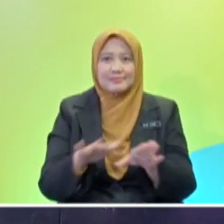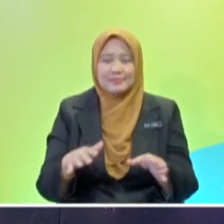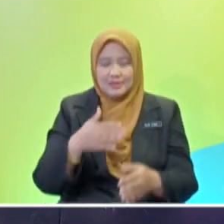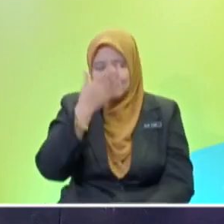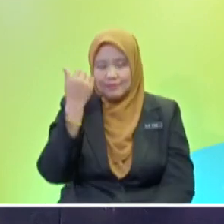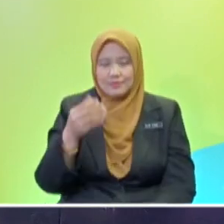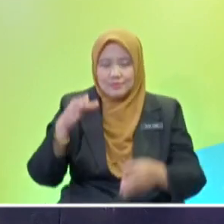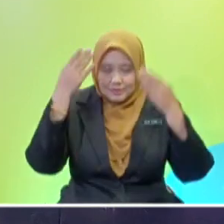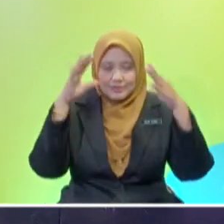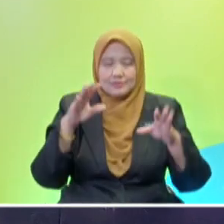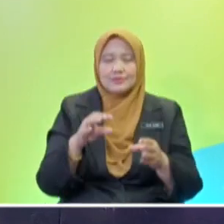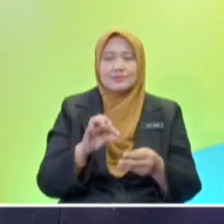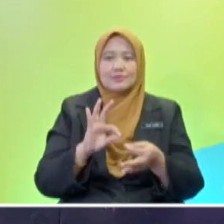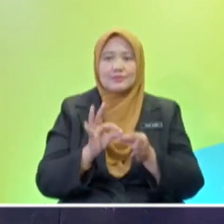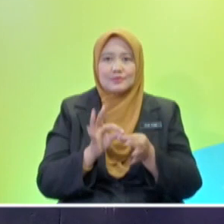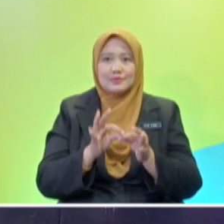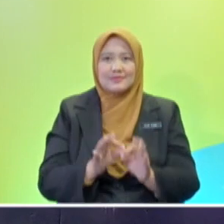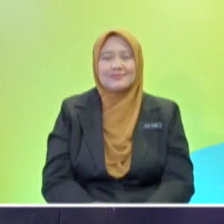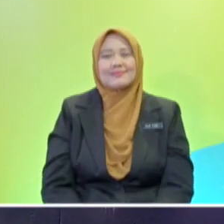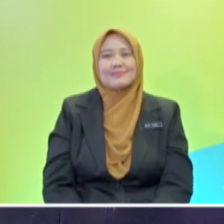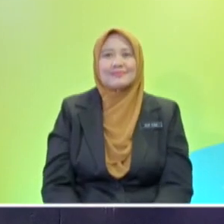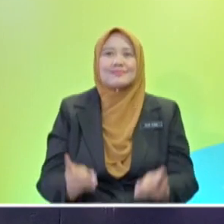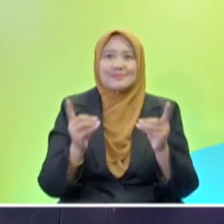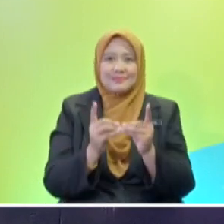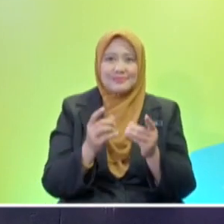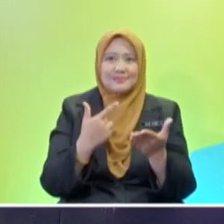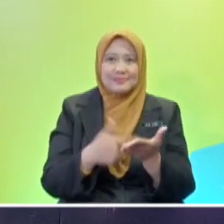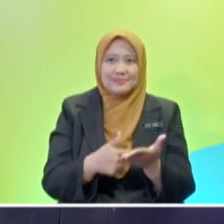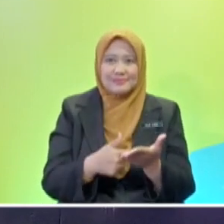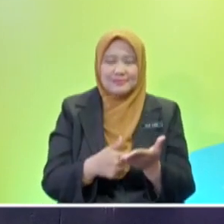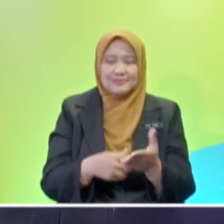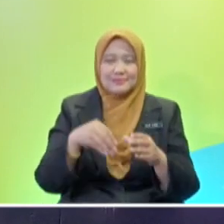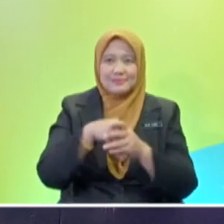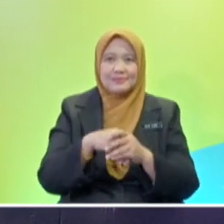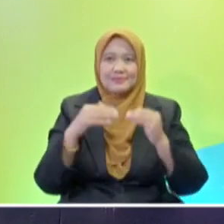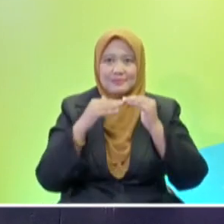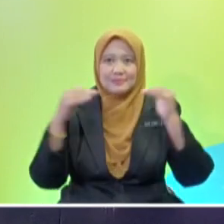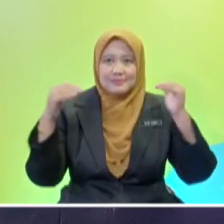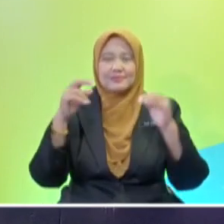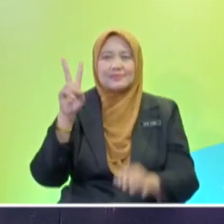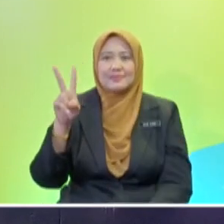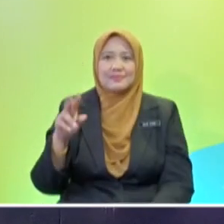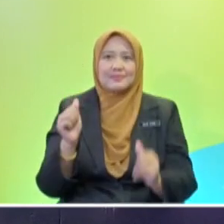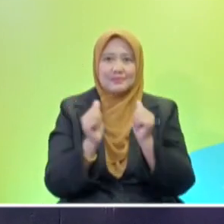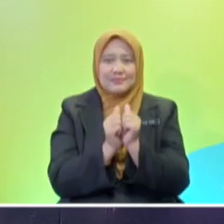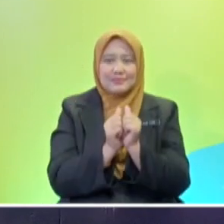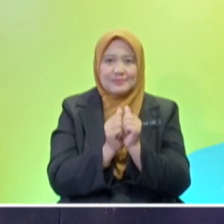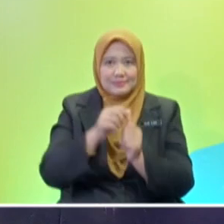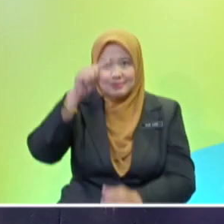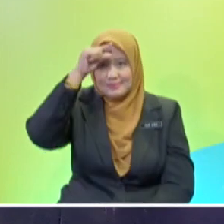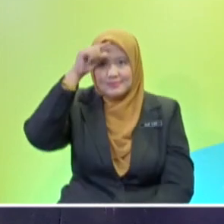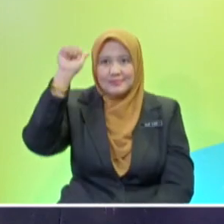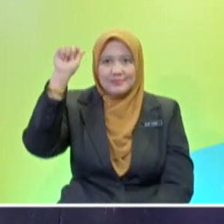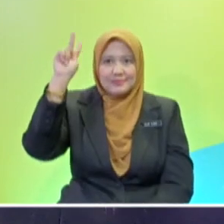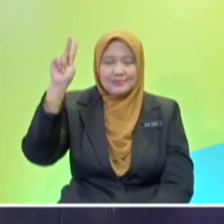semua kita akan jumpa lagi di dalam tahap dulu seterusnya insyaallah dengan saya Abang Akmal ingat